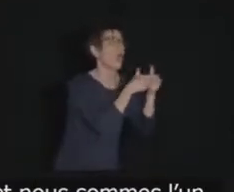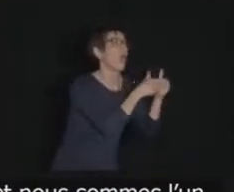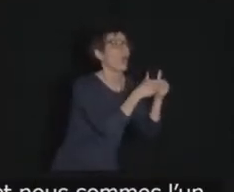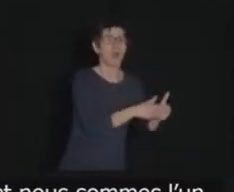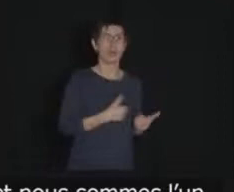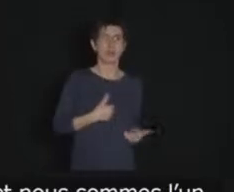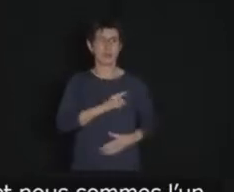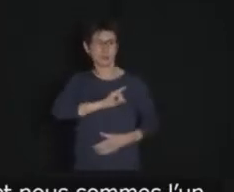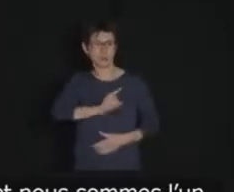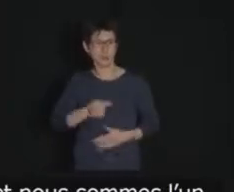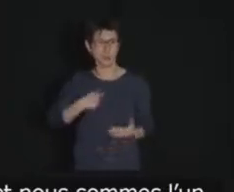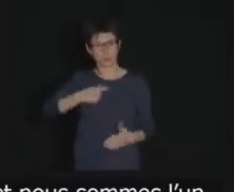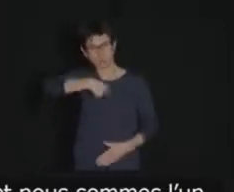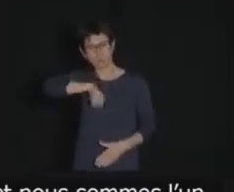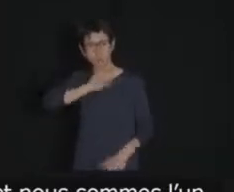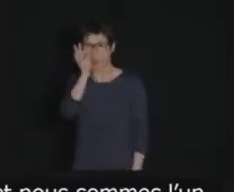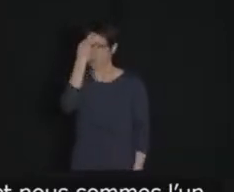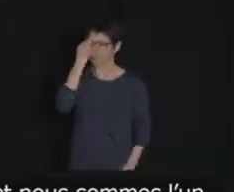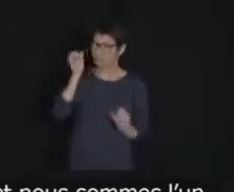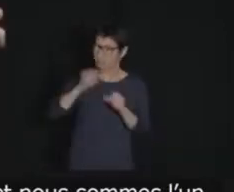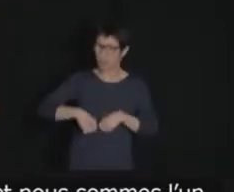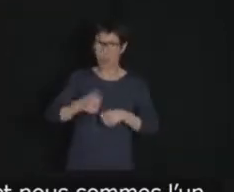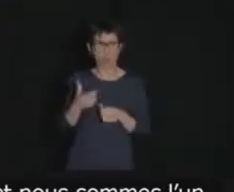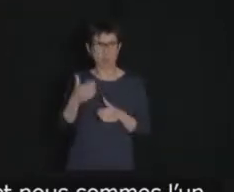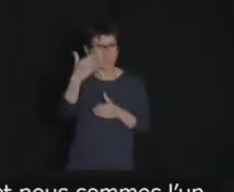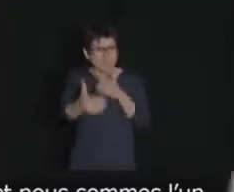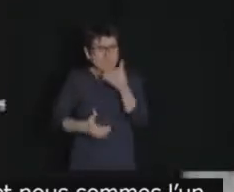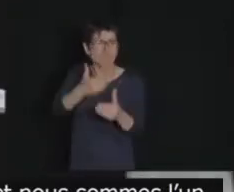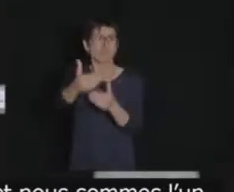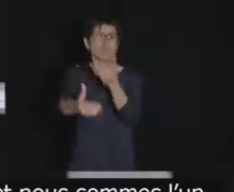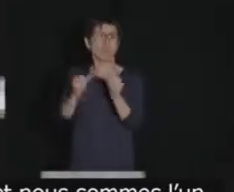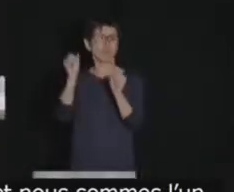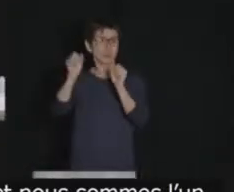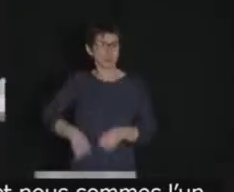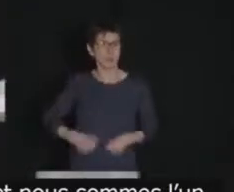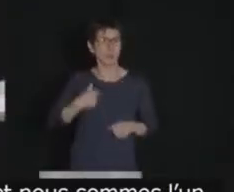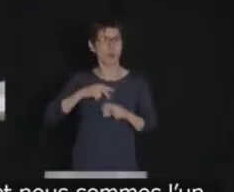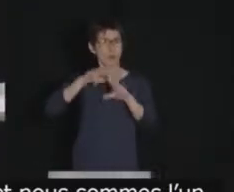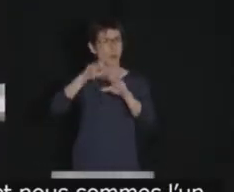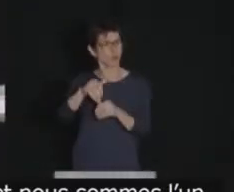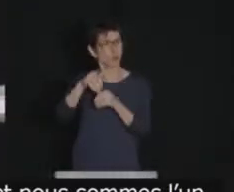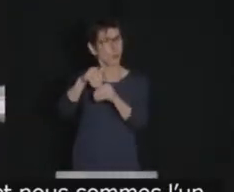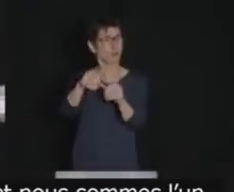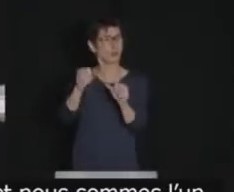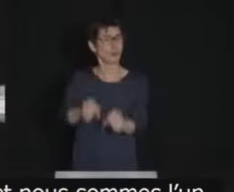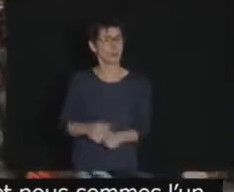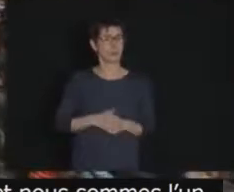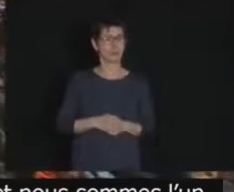en traînant la patte, non pas en se laissant dresser à coups de fouet par des meneurs de chiens comme ceux que nous